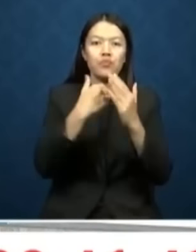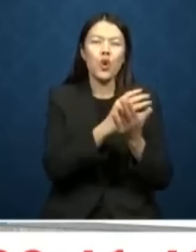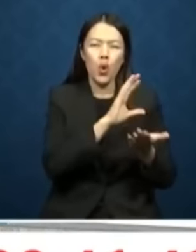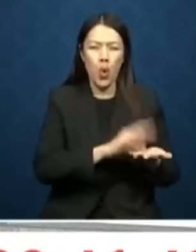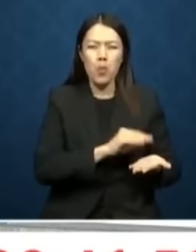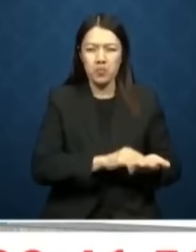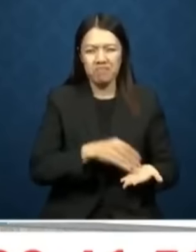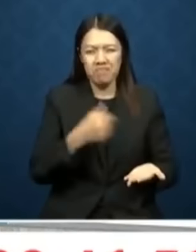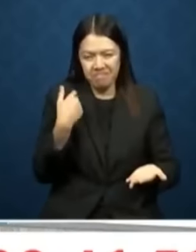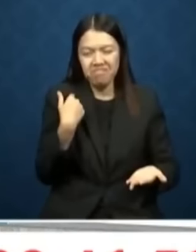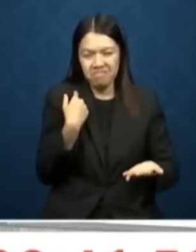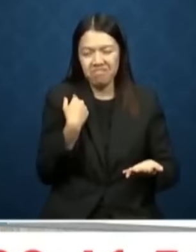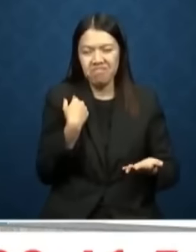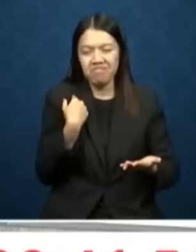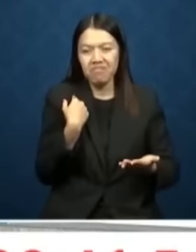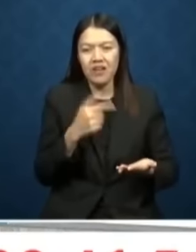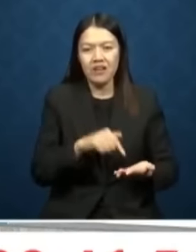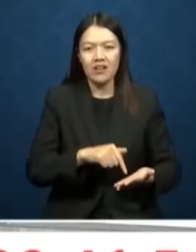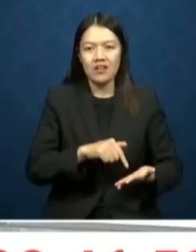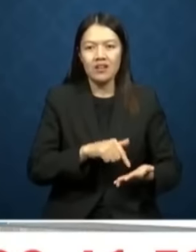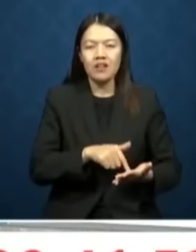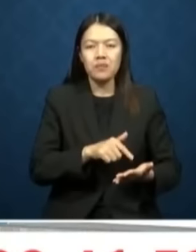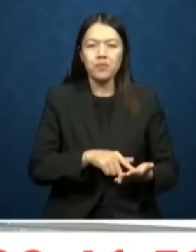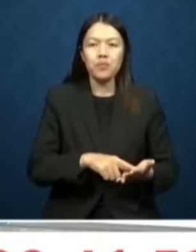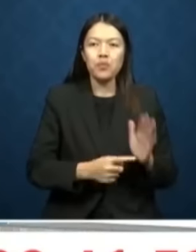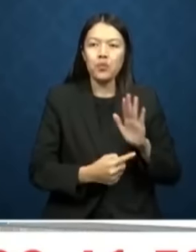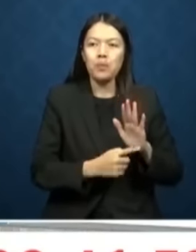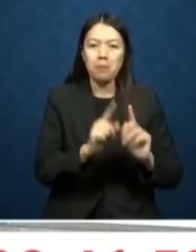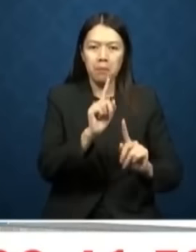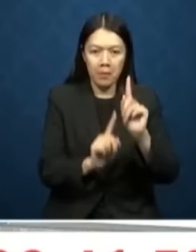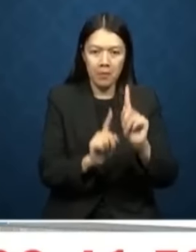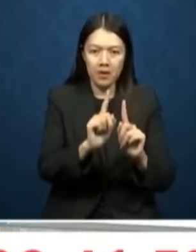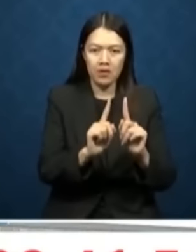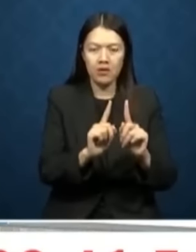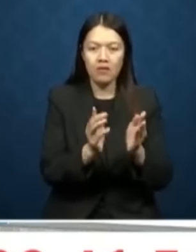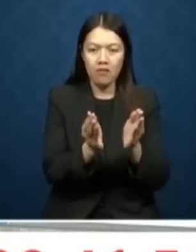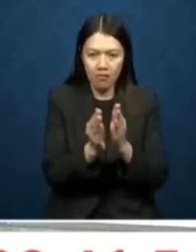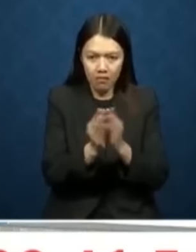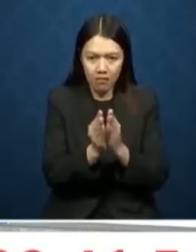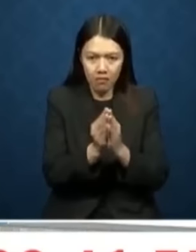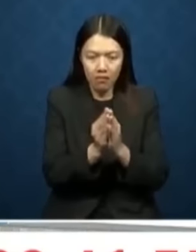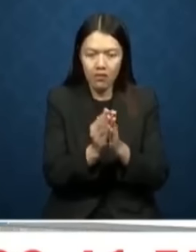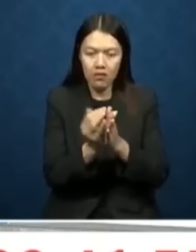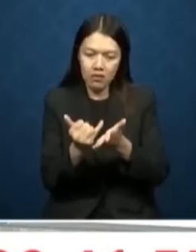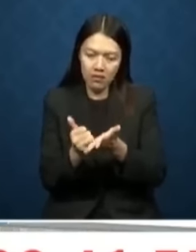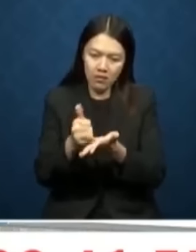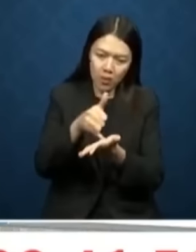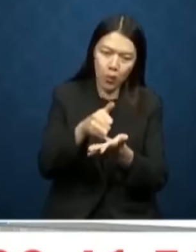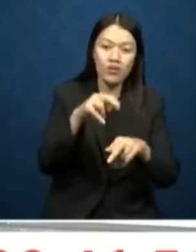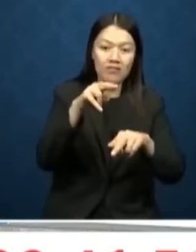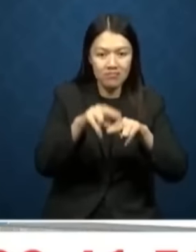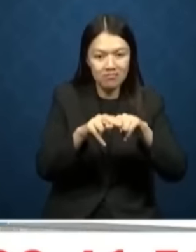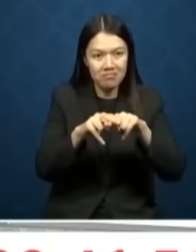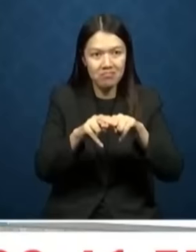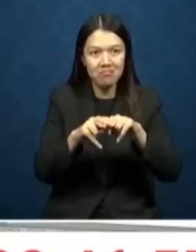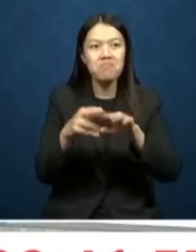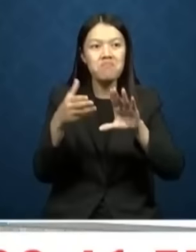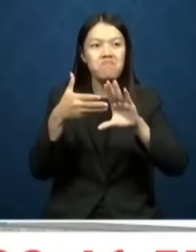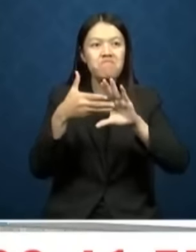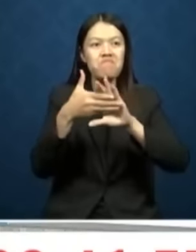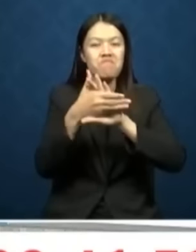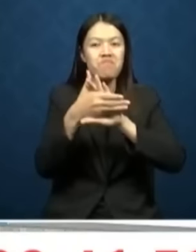มากมายนะครับที่จะบอกว่าเรื่องแม้กระทั่งการประเมินคะแนนลุกนั่งที่ผมขออนุญาตความจริงเตรียมสไลด์แต่ไม่